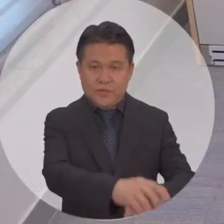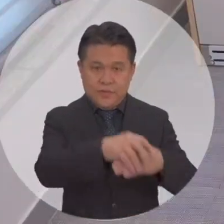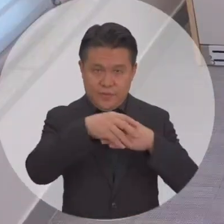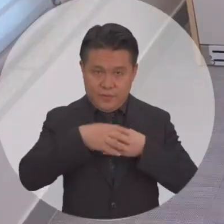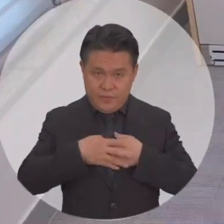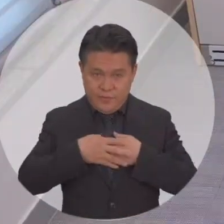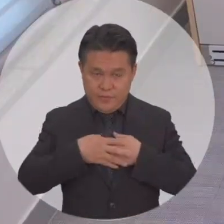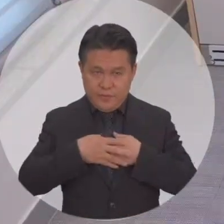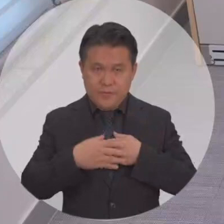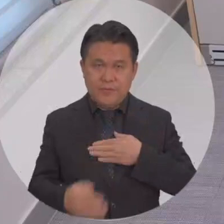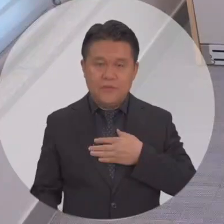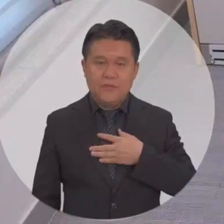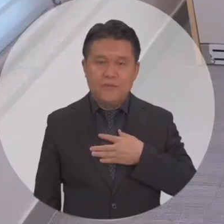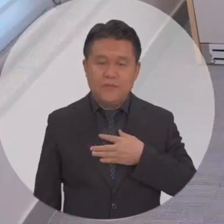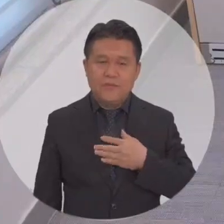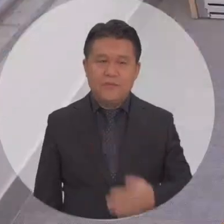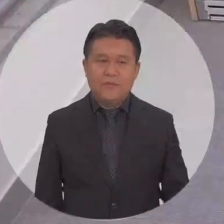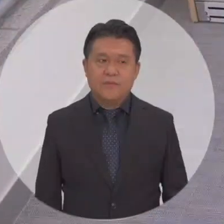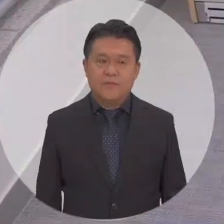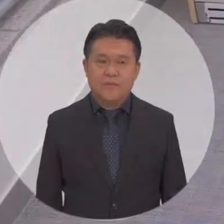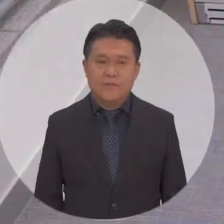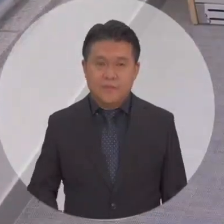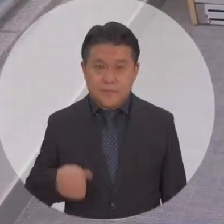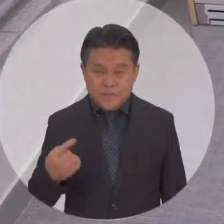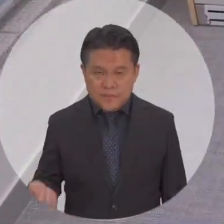가슴 위에 올려놓습니다.